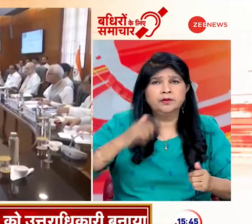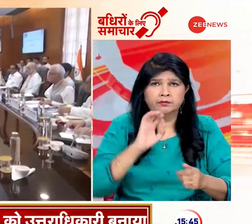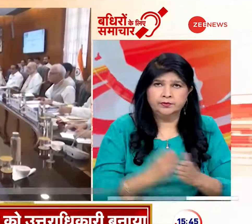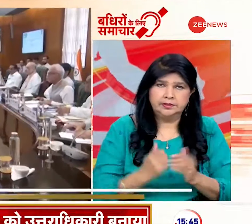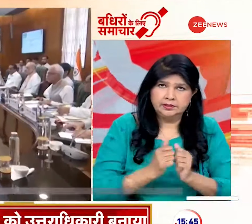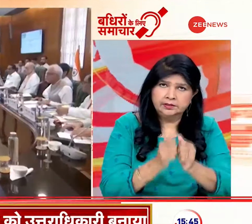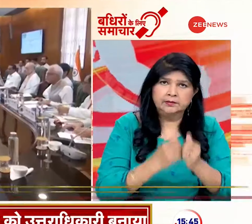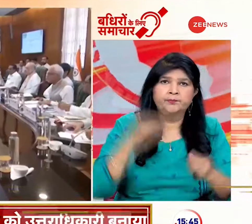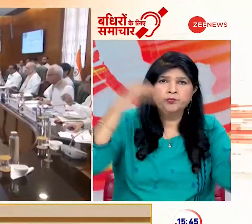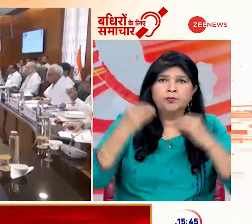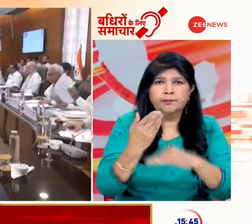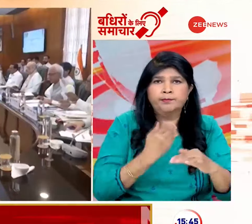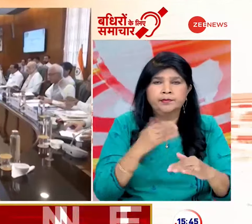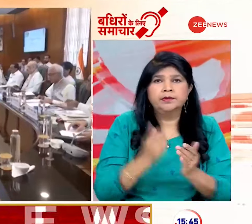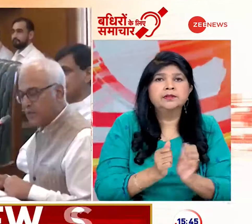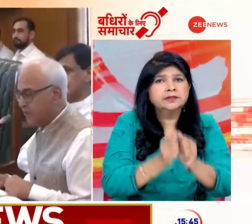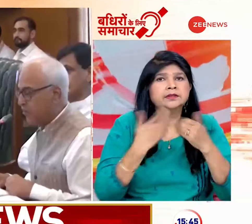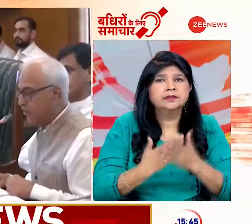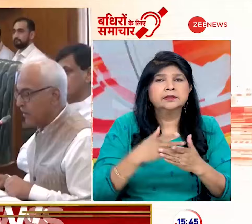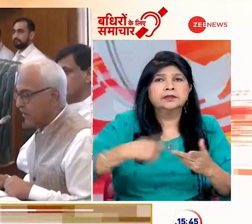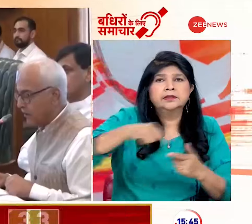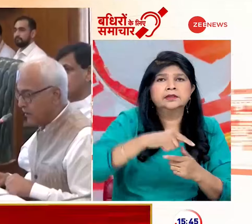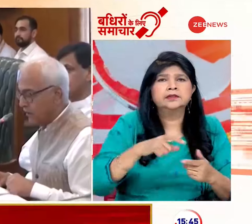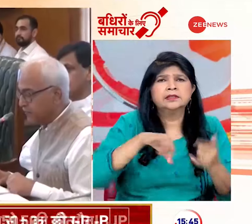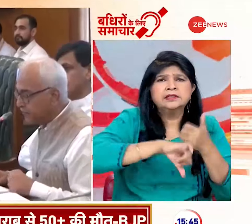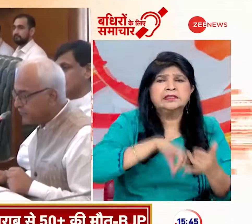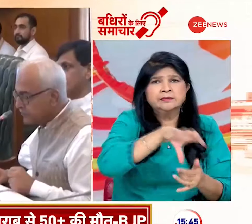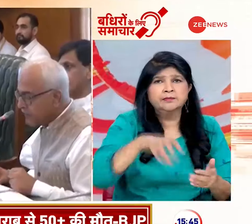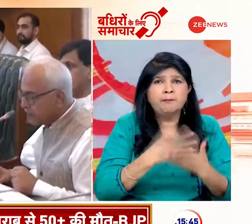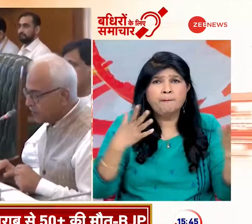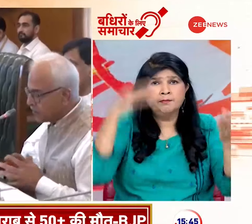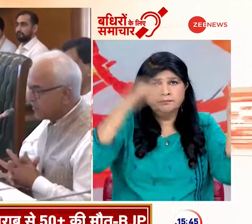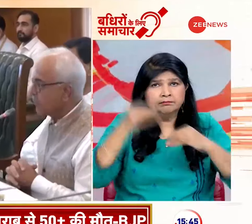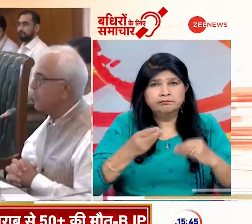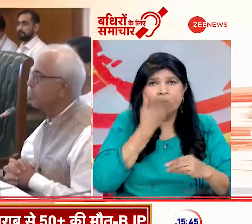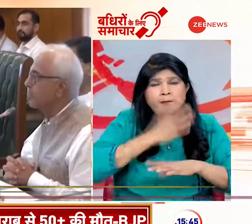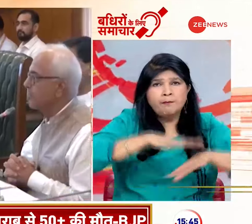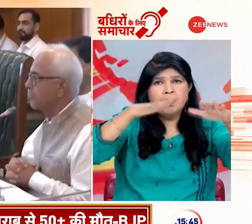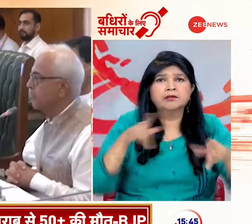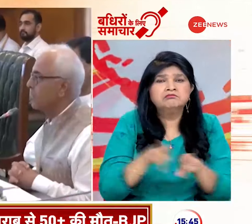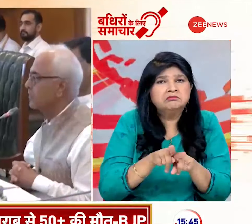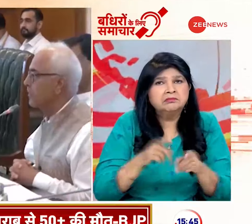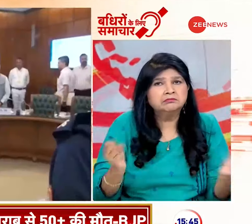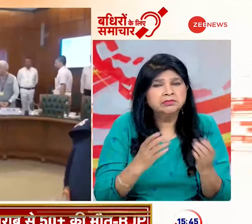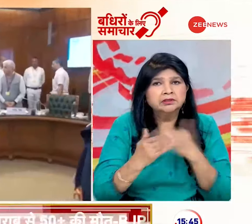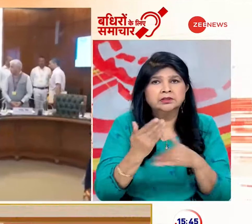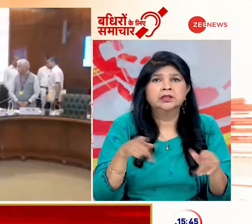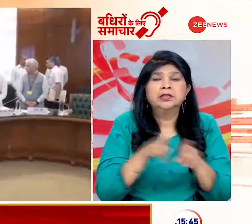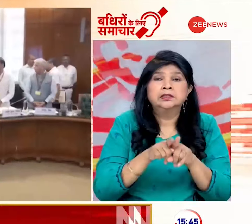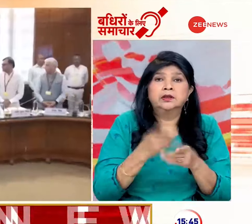हुए। मॉनसून के आगमन के साथ देश के कई राज्यों में भारी बारिश से बाढ़ जैसे हालात पैदा हो जाते